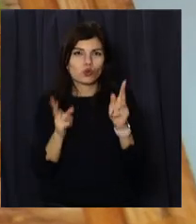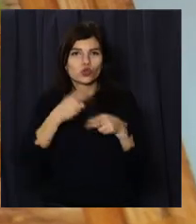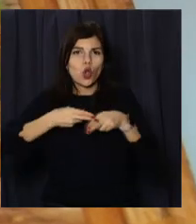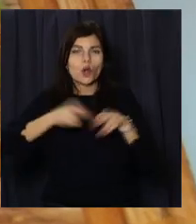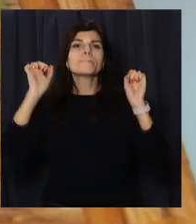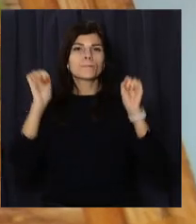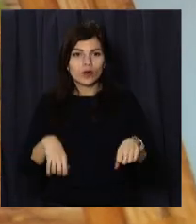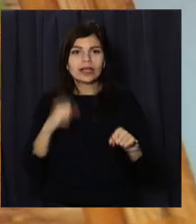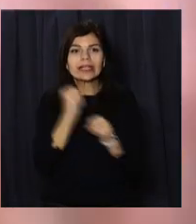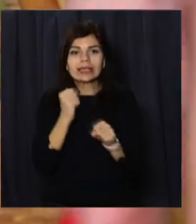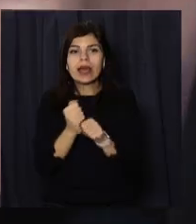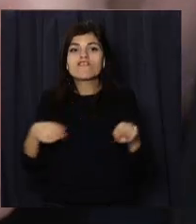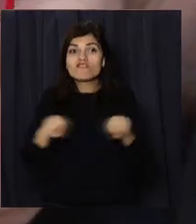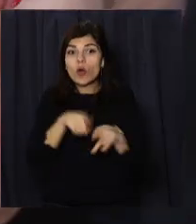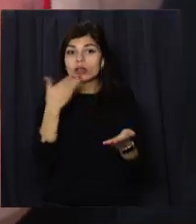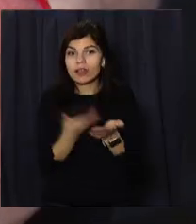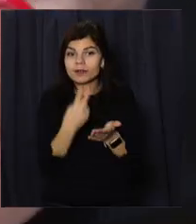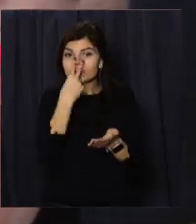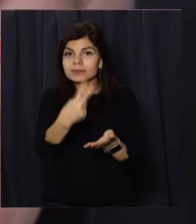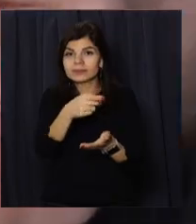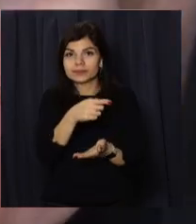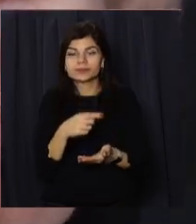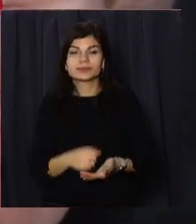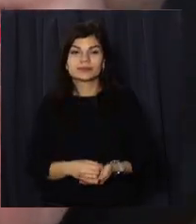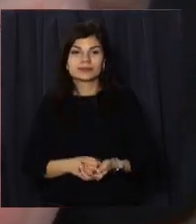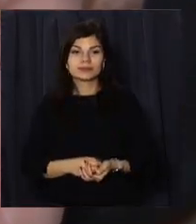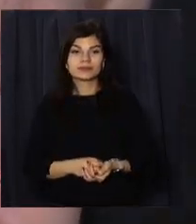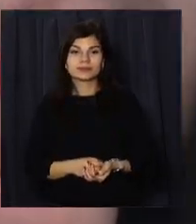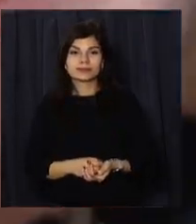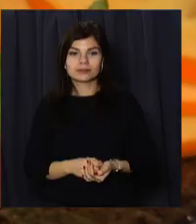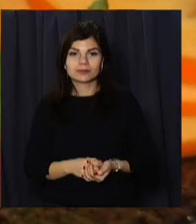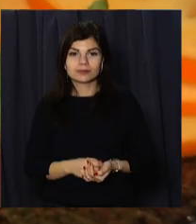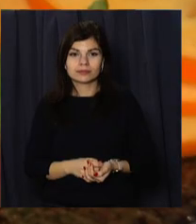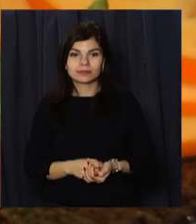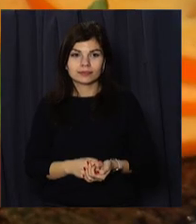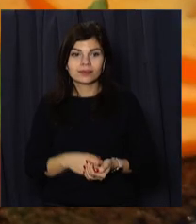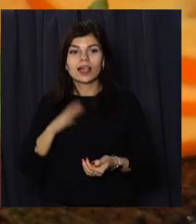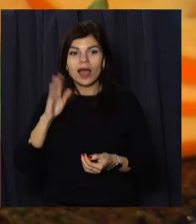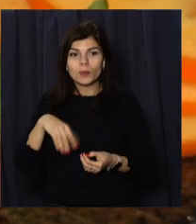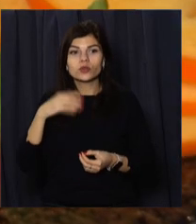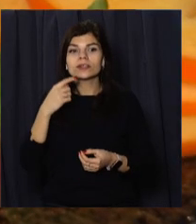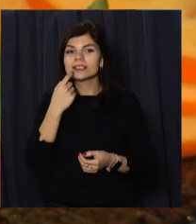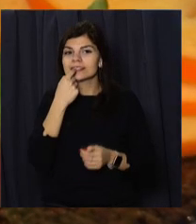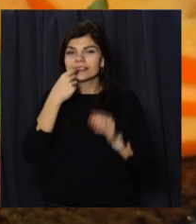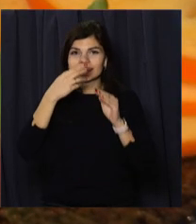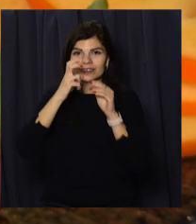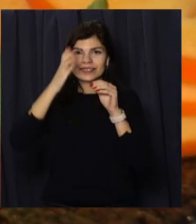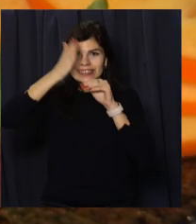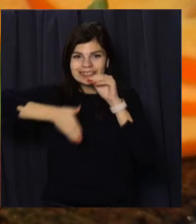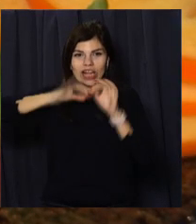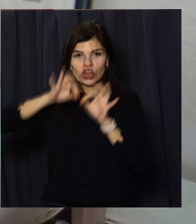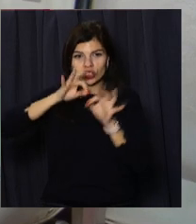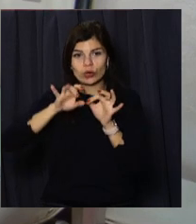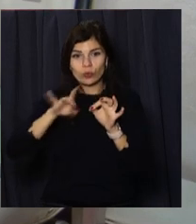зубчиках підрізаємо шкірку та розкриваємо пелюстки. З іншою половиною ківі робимо так само. Квітка лотоса готова. А от